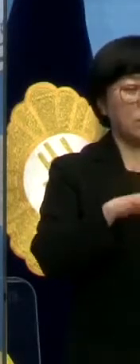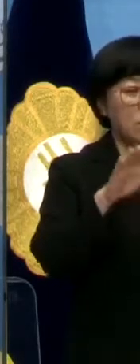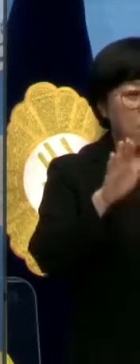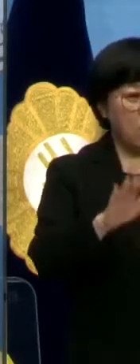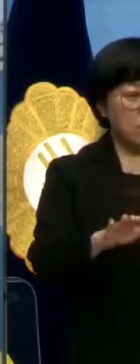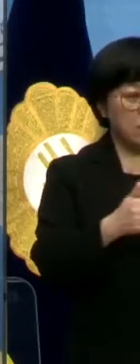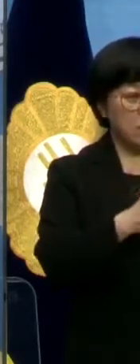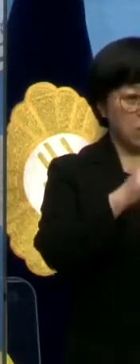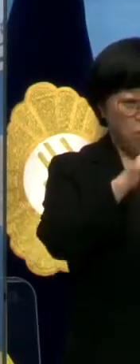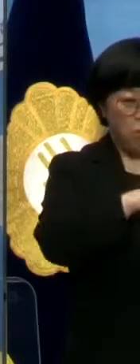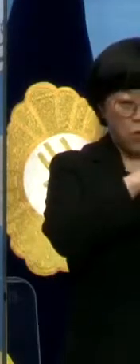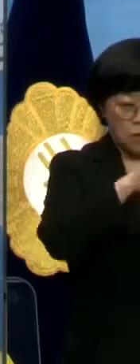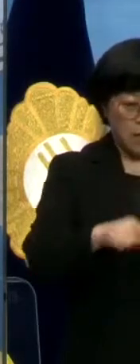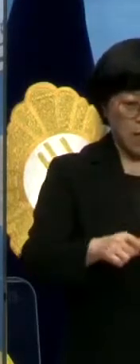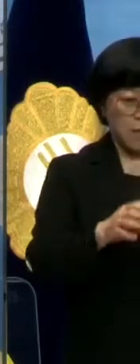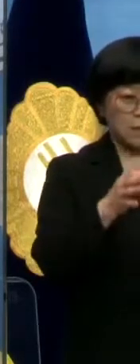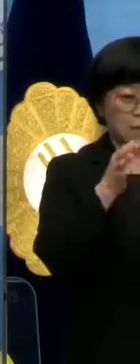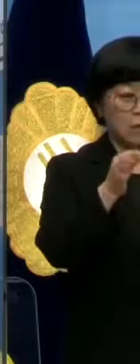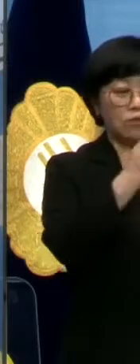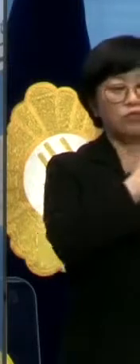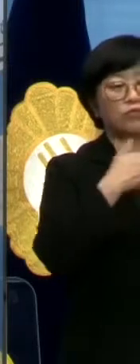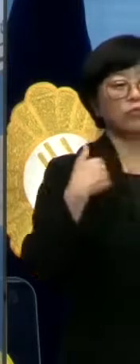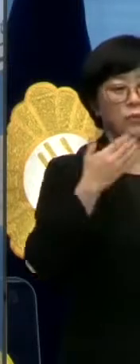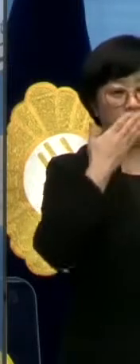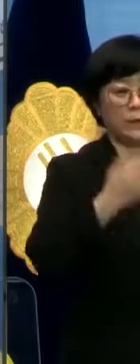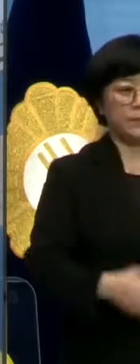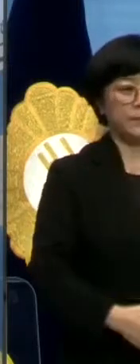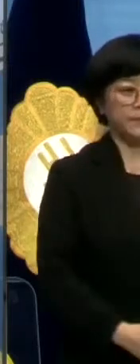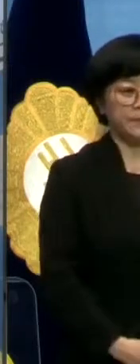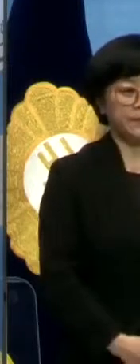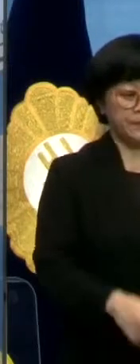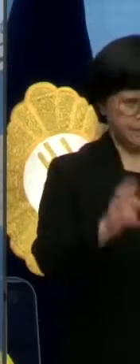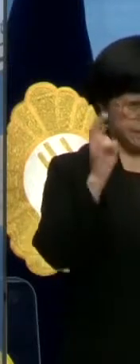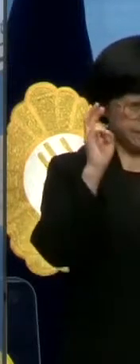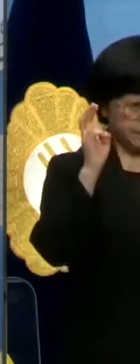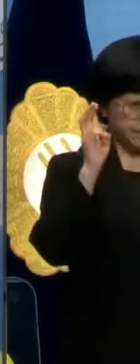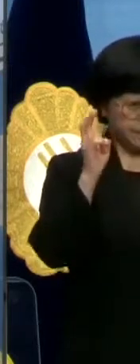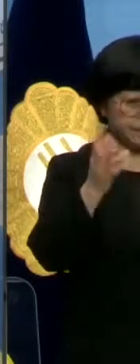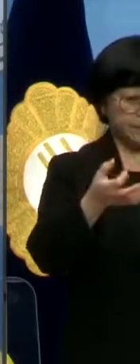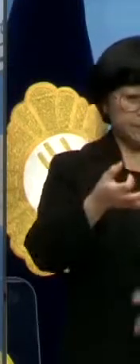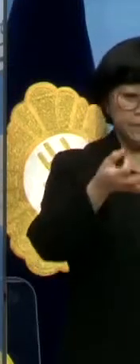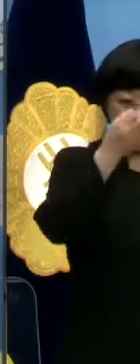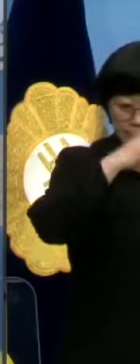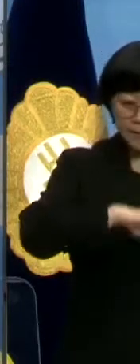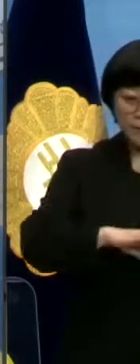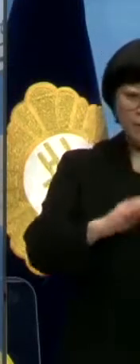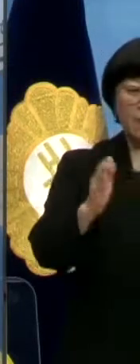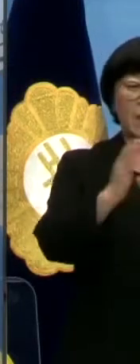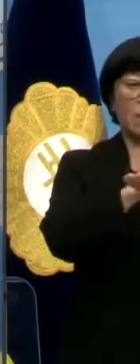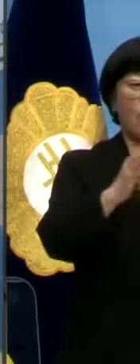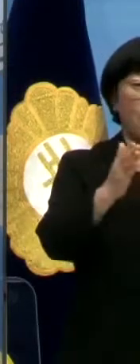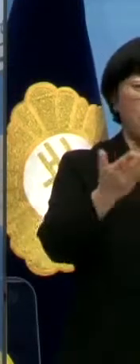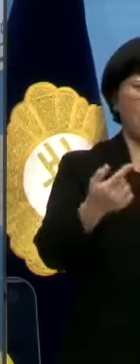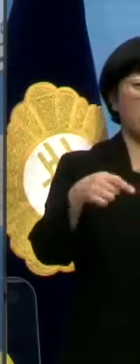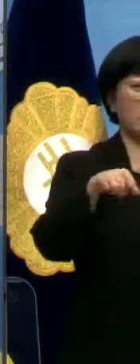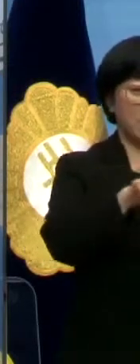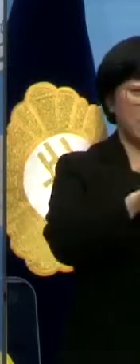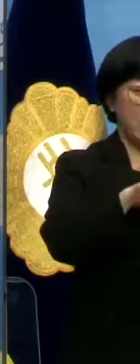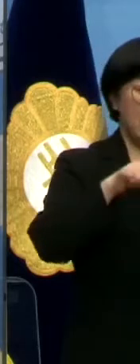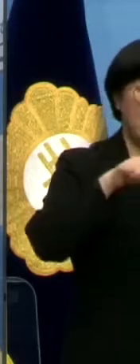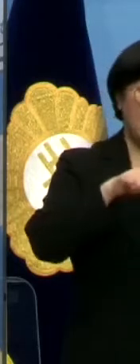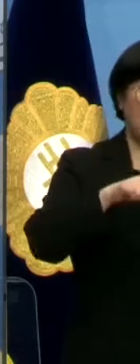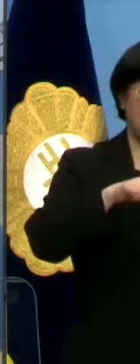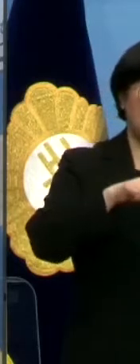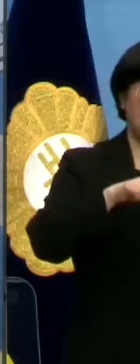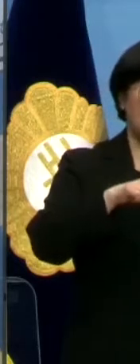보상이 충분히 가능합니다. 기업에게 이익공유라는 명분으로